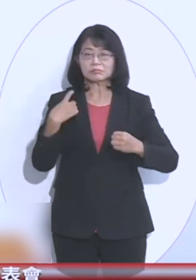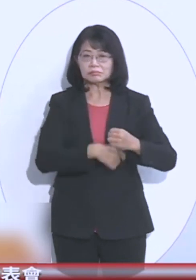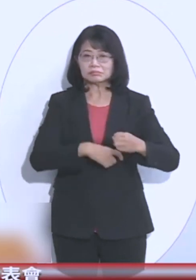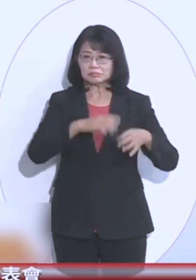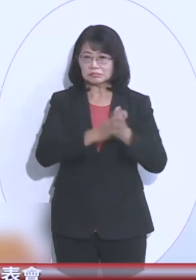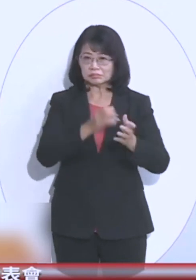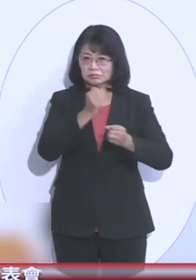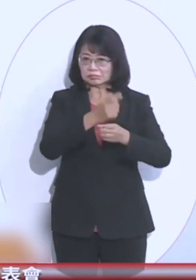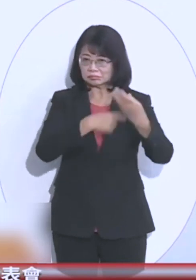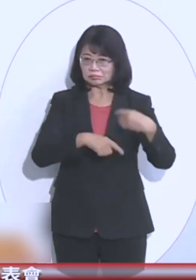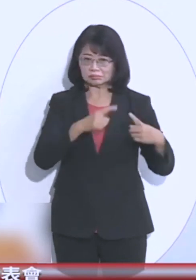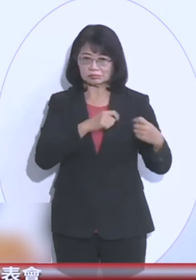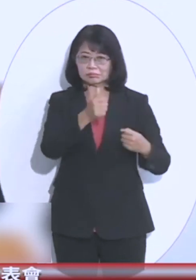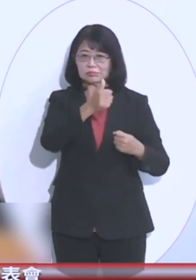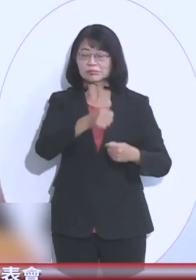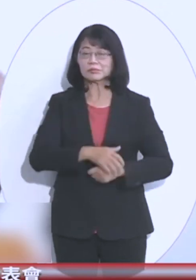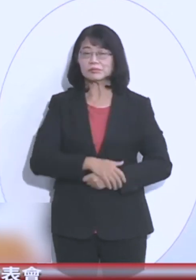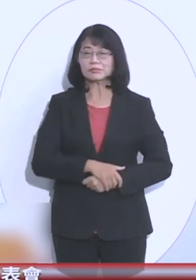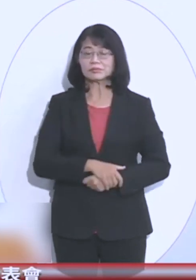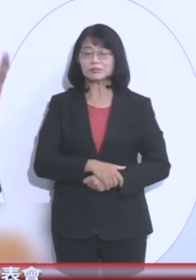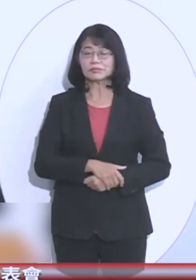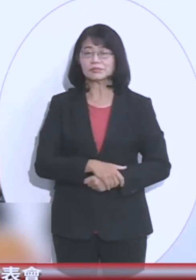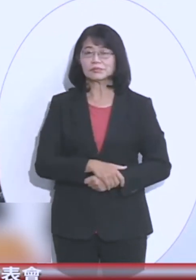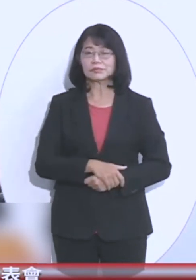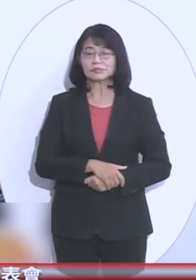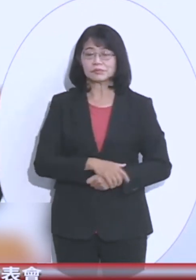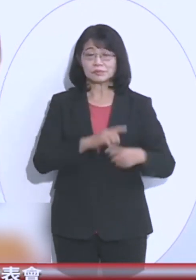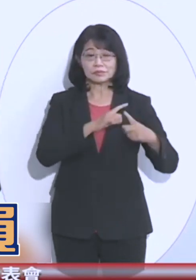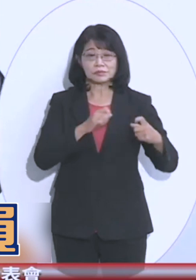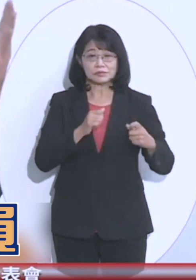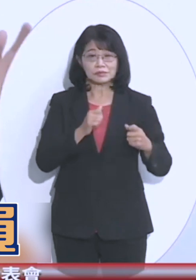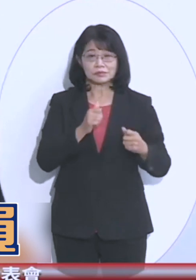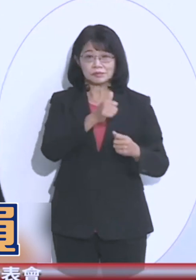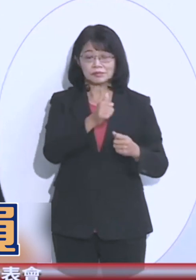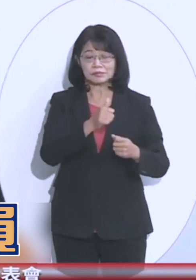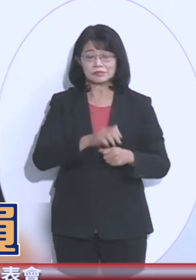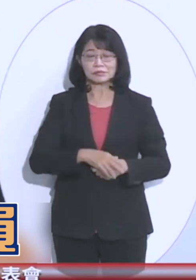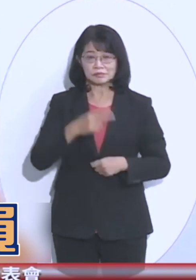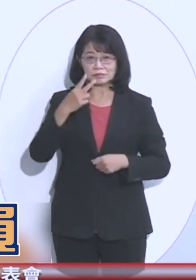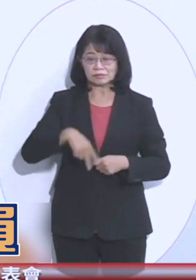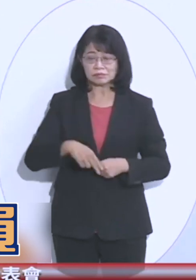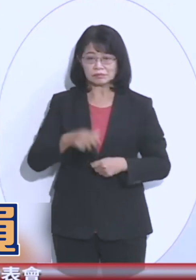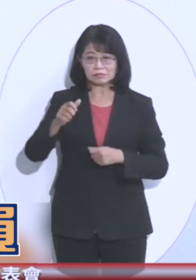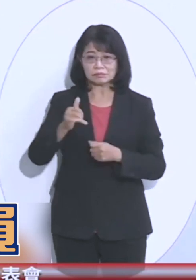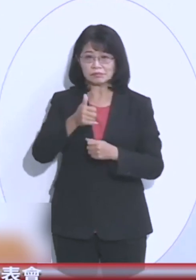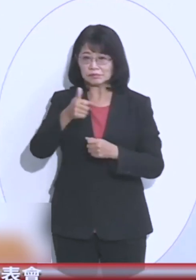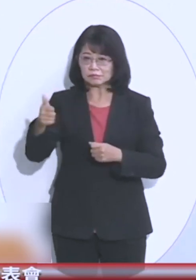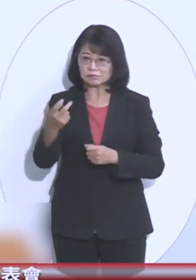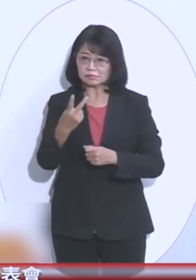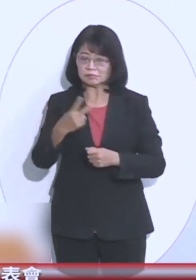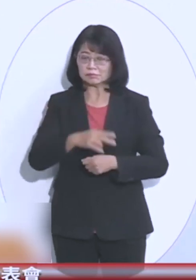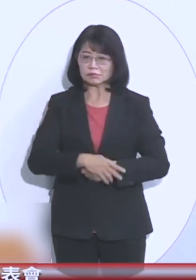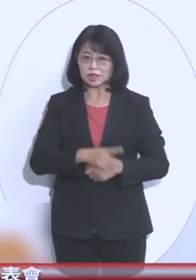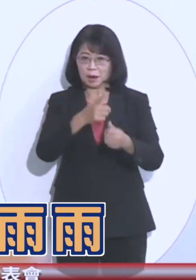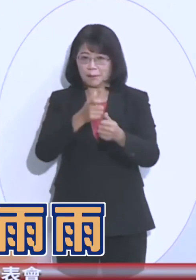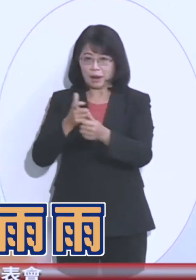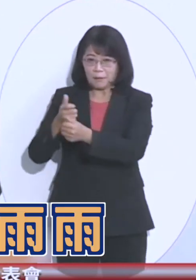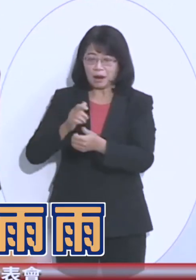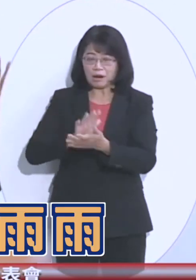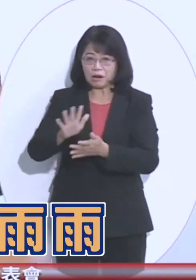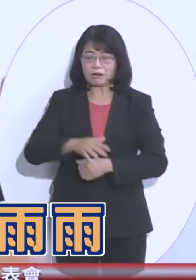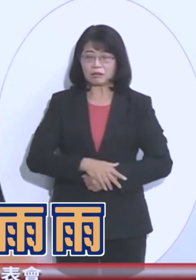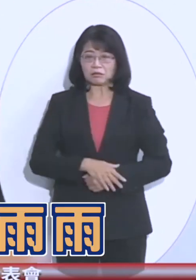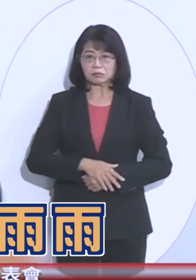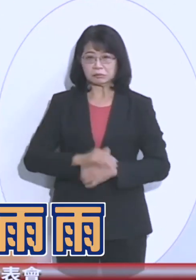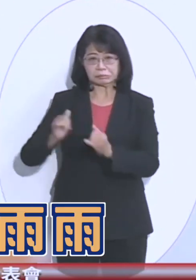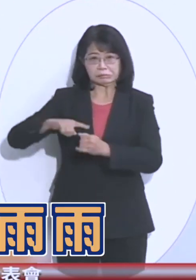生。那么，郭在钦先生嫁到某一个嘉义员，被人开清了后，地方